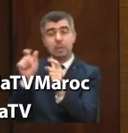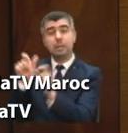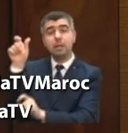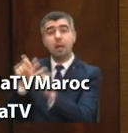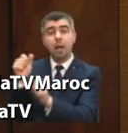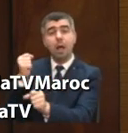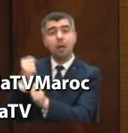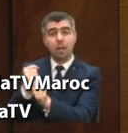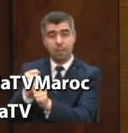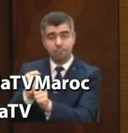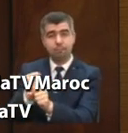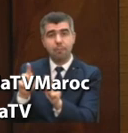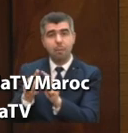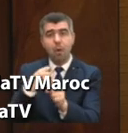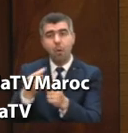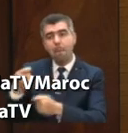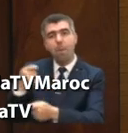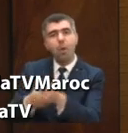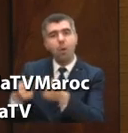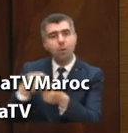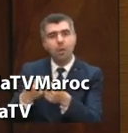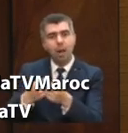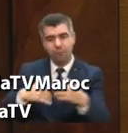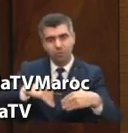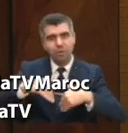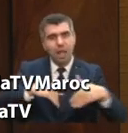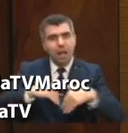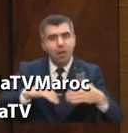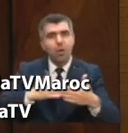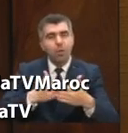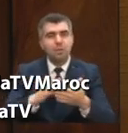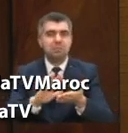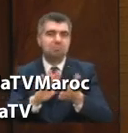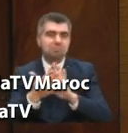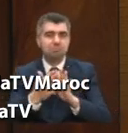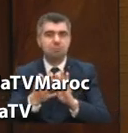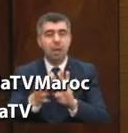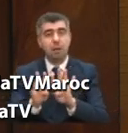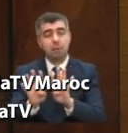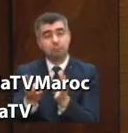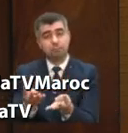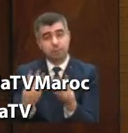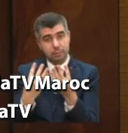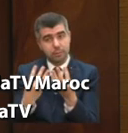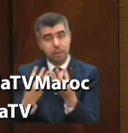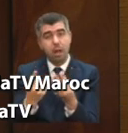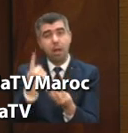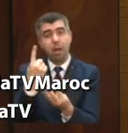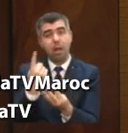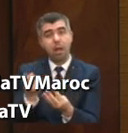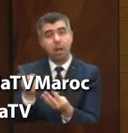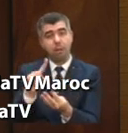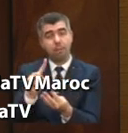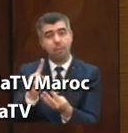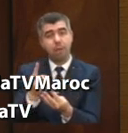المشتغلين في القطاع غير المهيكل، حيث تم دعم الأسر المتضررة بمبالغ تتراوح بين 800 درهم و 1200 درهم